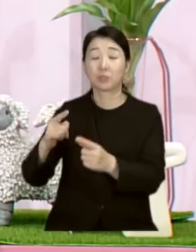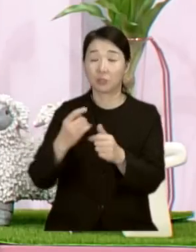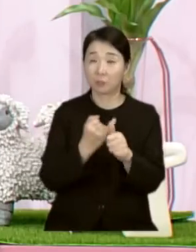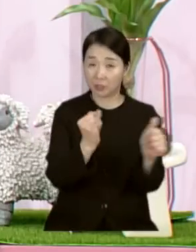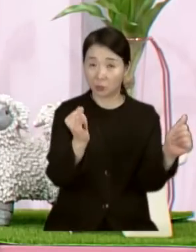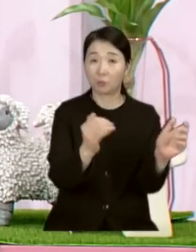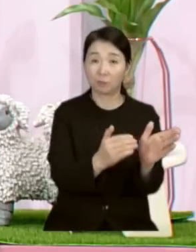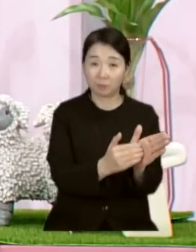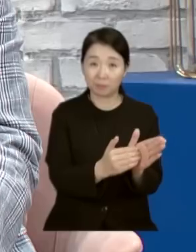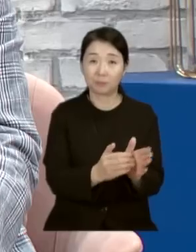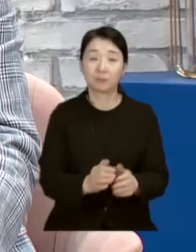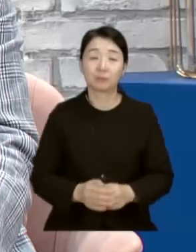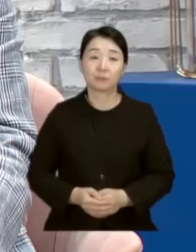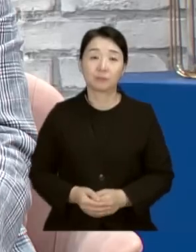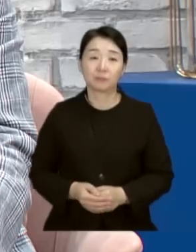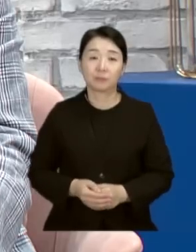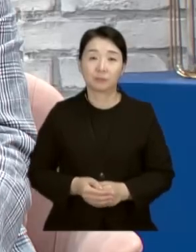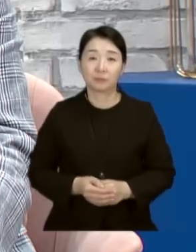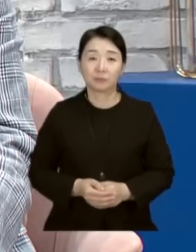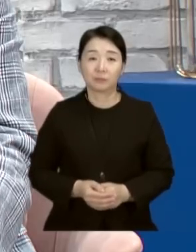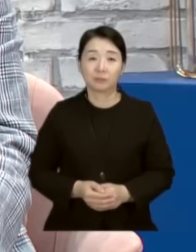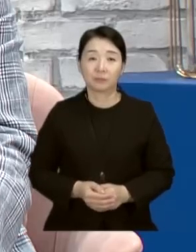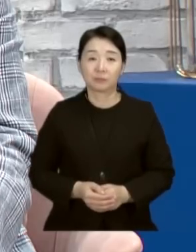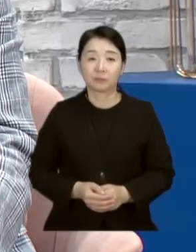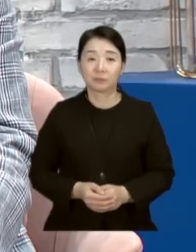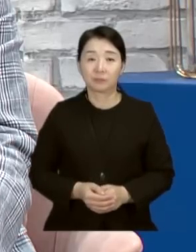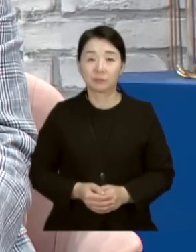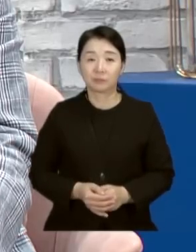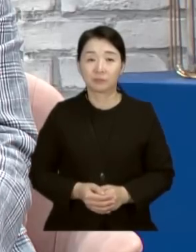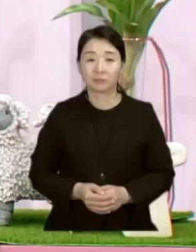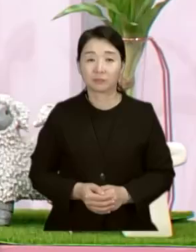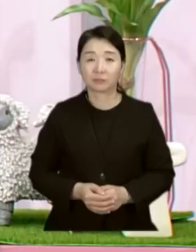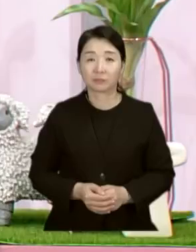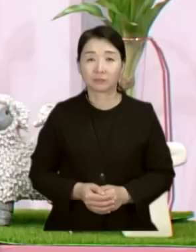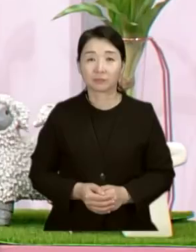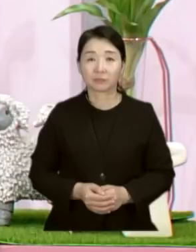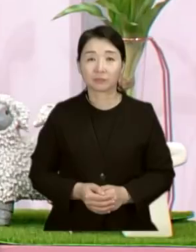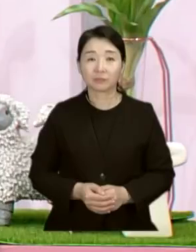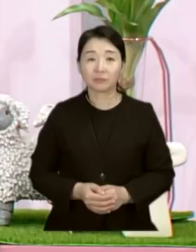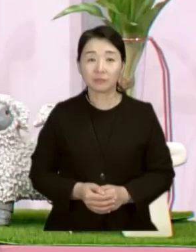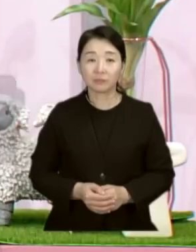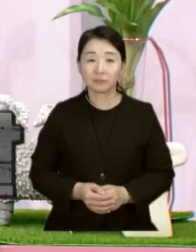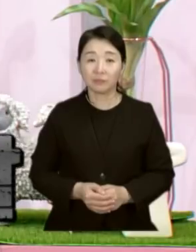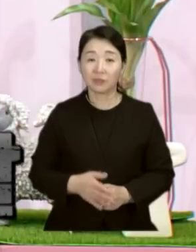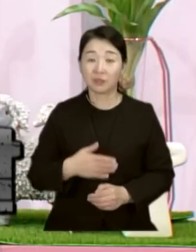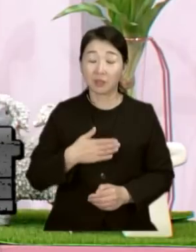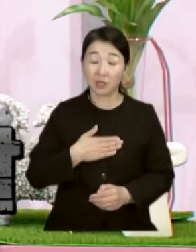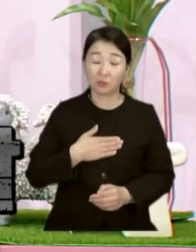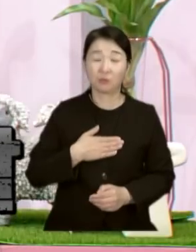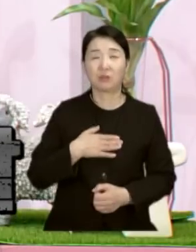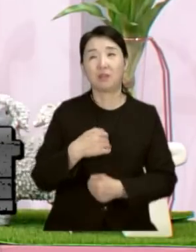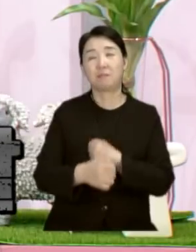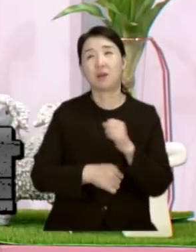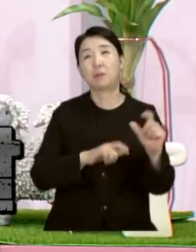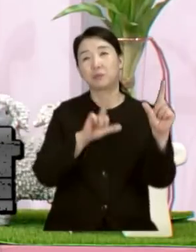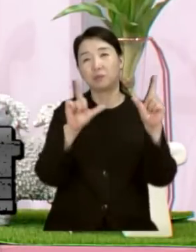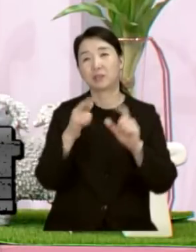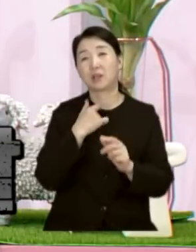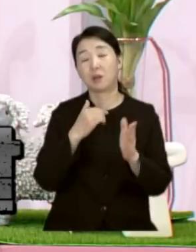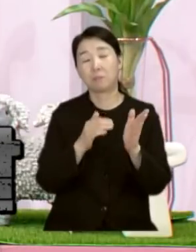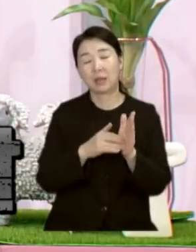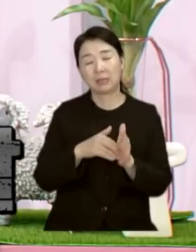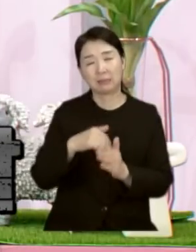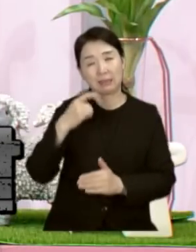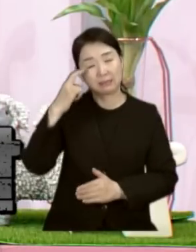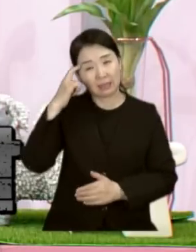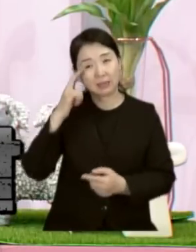첫 번째 이혼이 끝난 것 같아요. 근데 다시 또 저는 제멋대로 산 것 같아요. 제